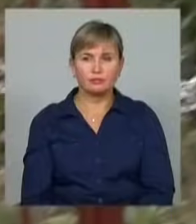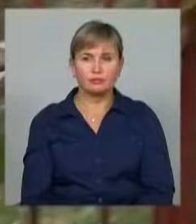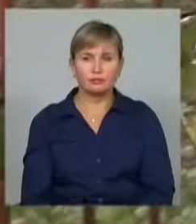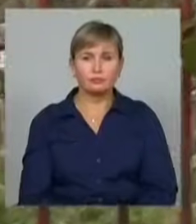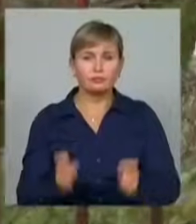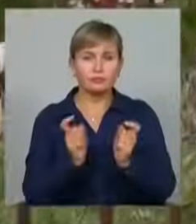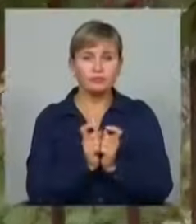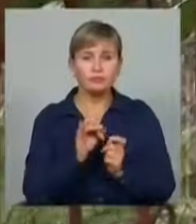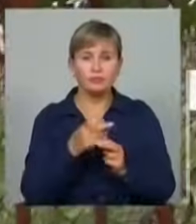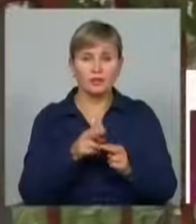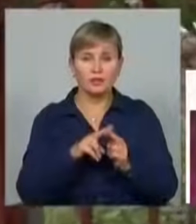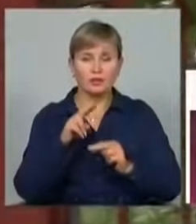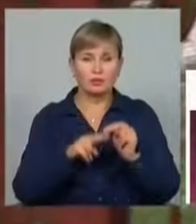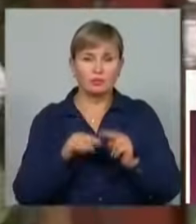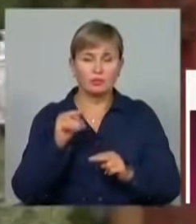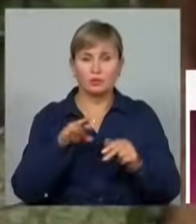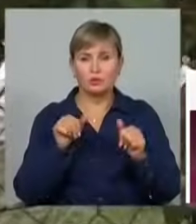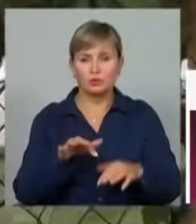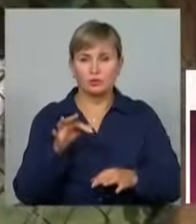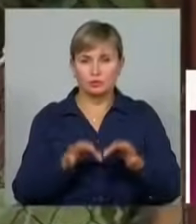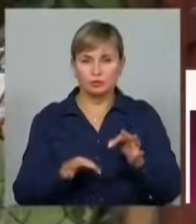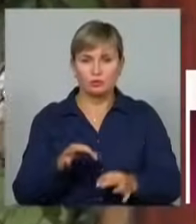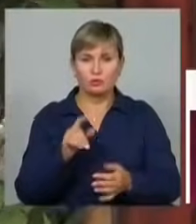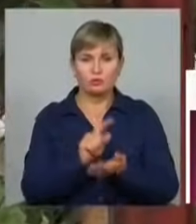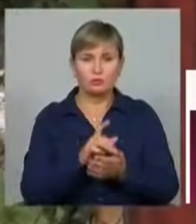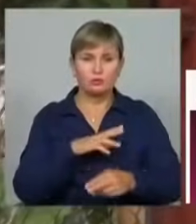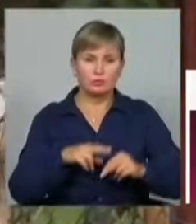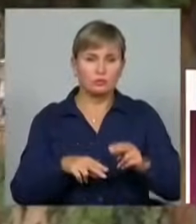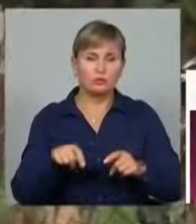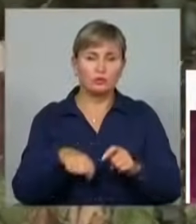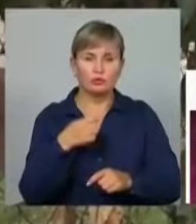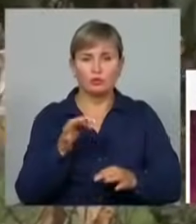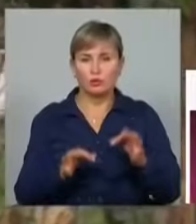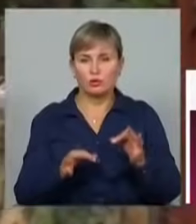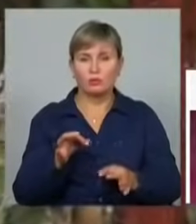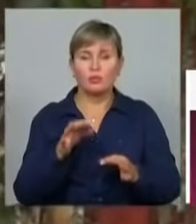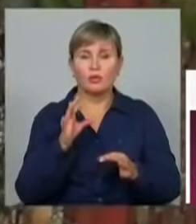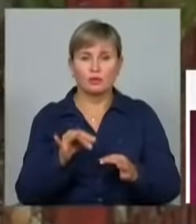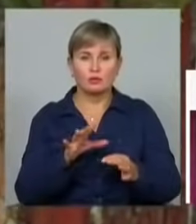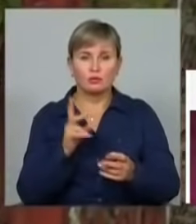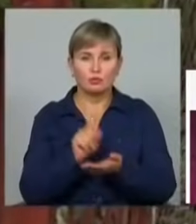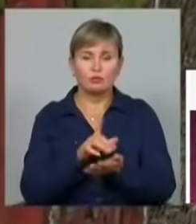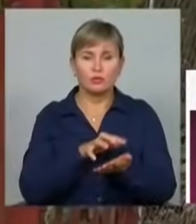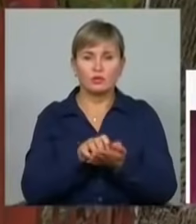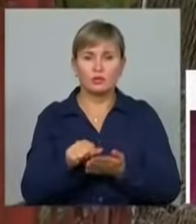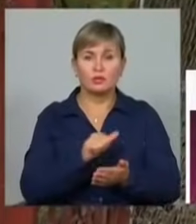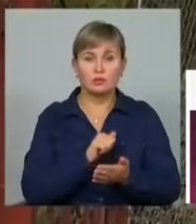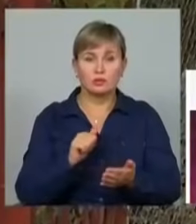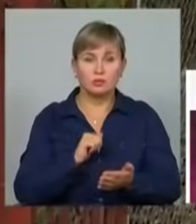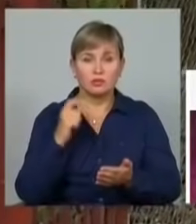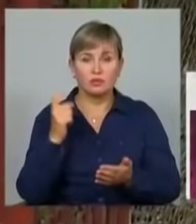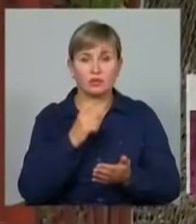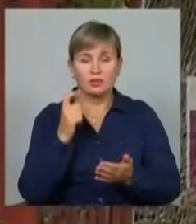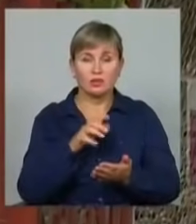Конфликт возник из-за этой пристройки. По решению суда объект был возведен с нарушением норм и потому подлежал сносу. Самостоятельно владельцы